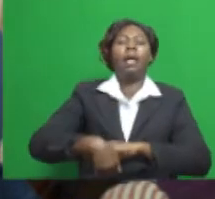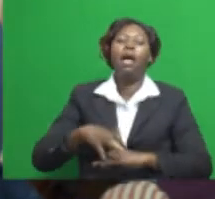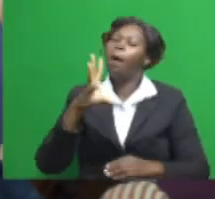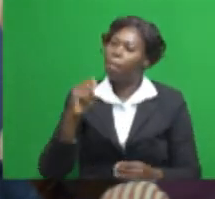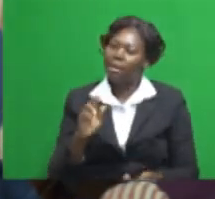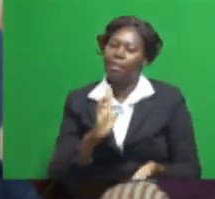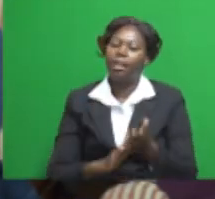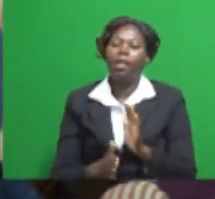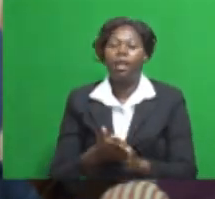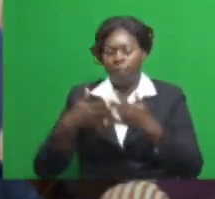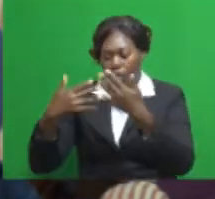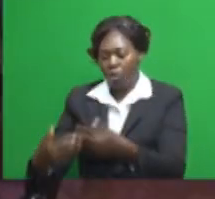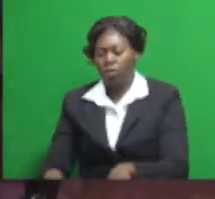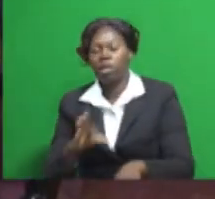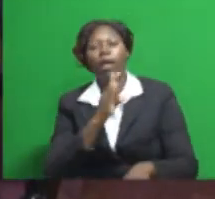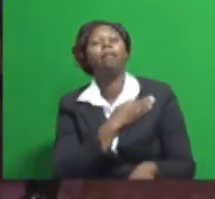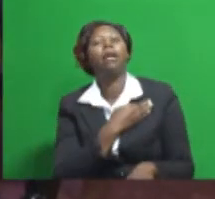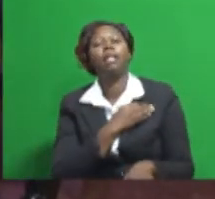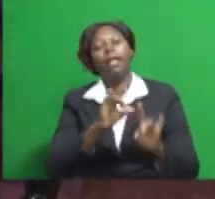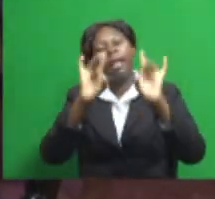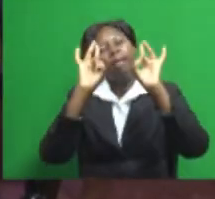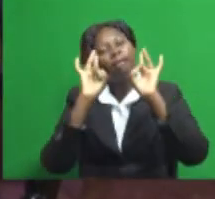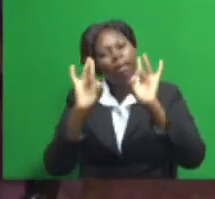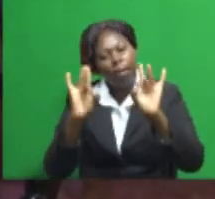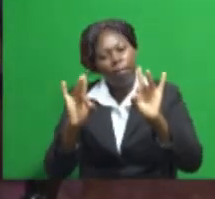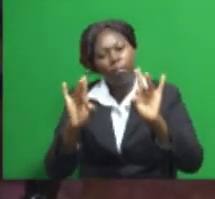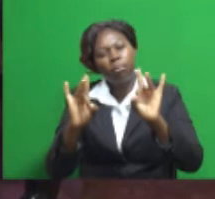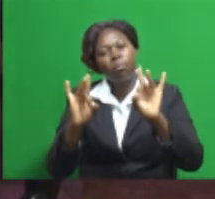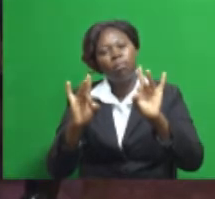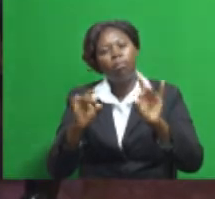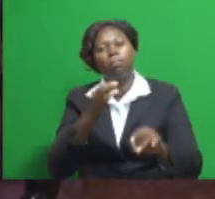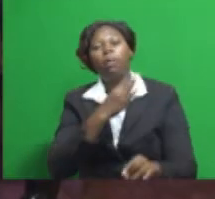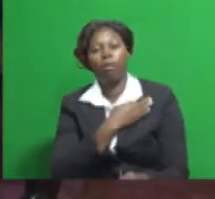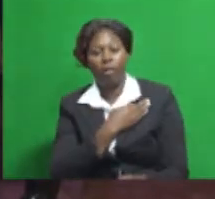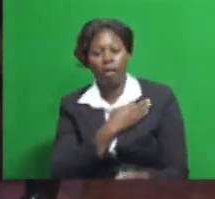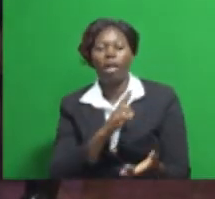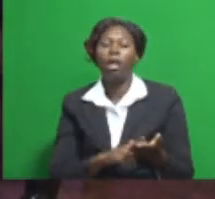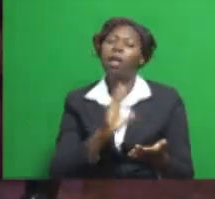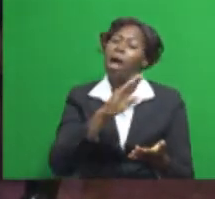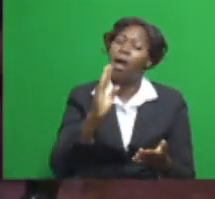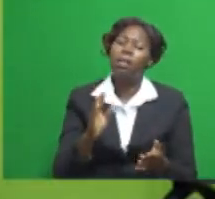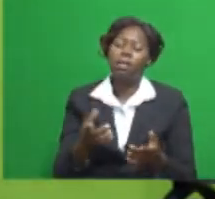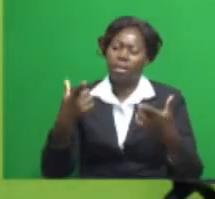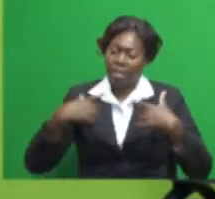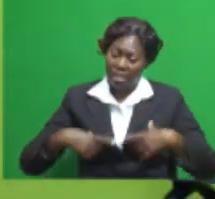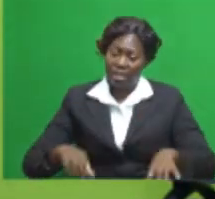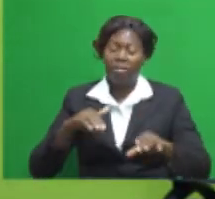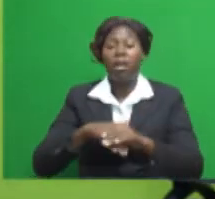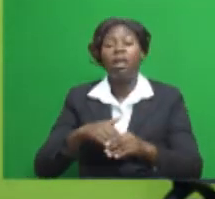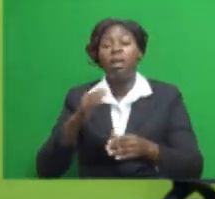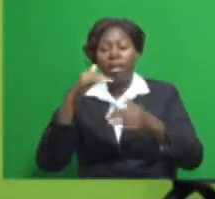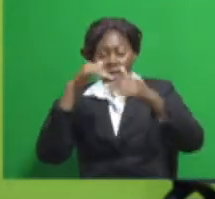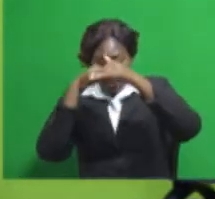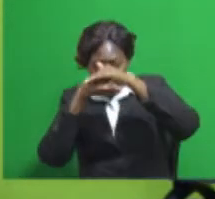vakaramba vakaibatirira ende munyoro wachato kuti kutaura chokwadi vamwe vairara mumapako mumakombe enyika makata kumusi vachigara